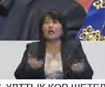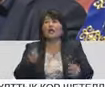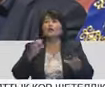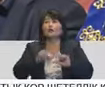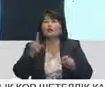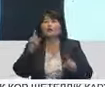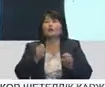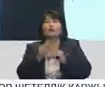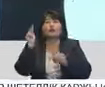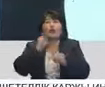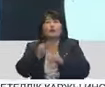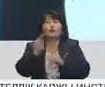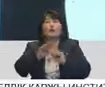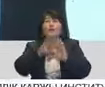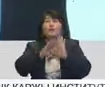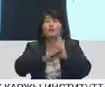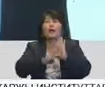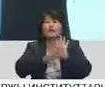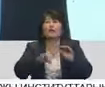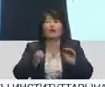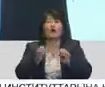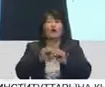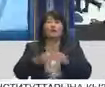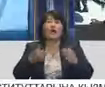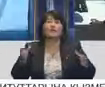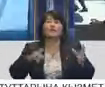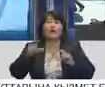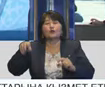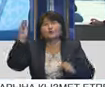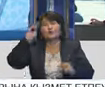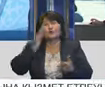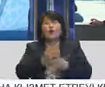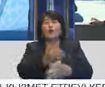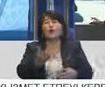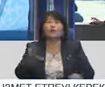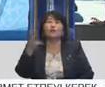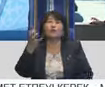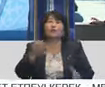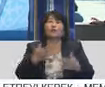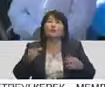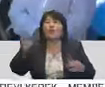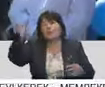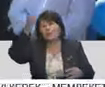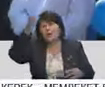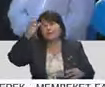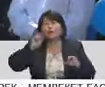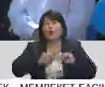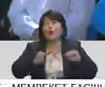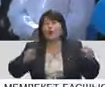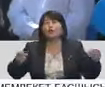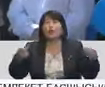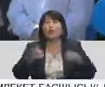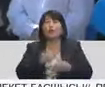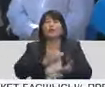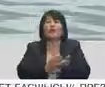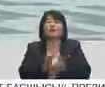университетте 113 білім беру бағдарламасы бойынша 10 мыңнан астам студент білім алады. Оларға 500-ден аса профессор, оқытушы құрамы